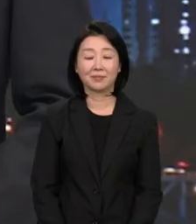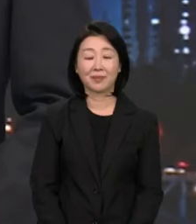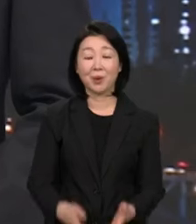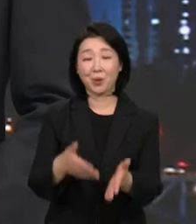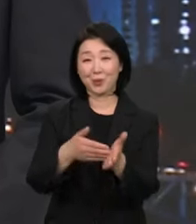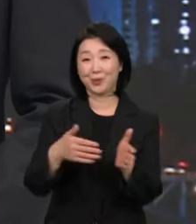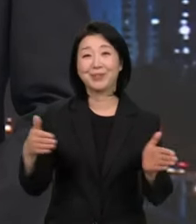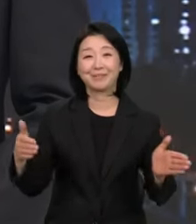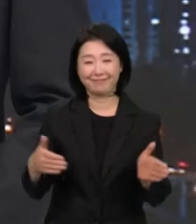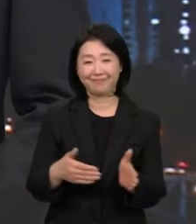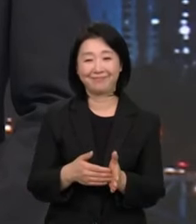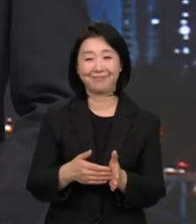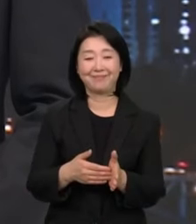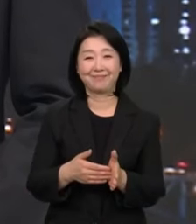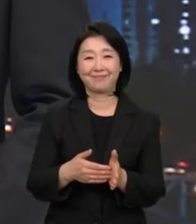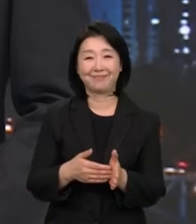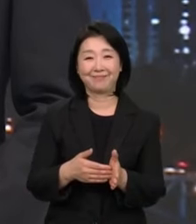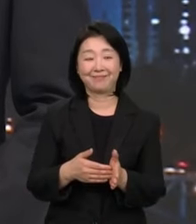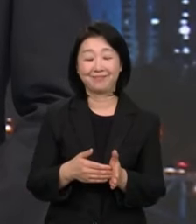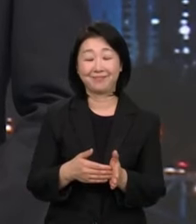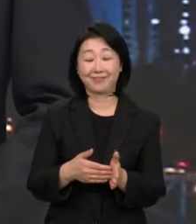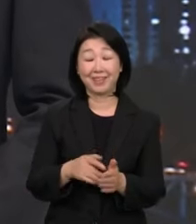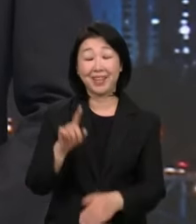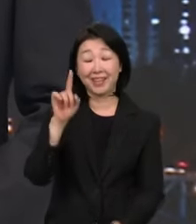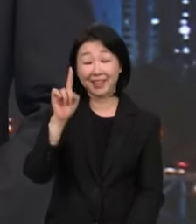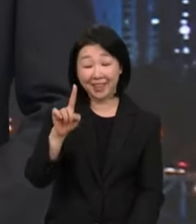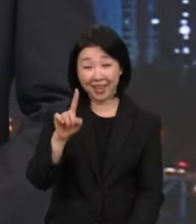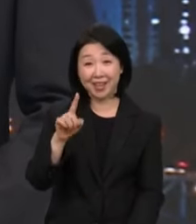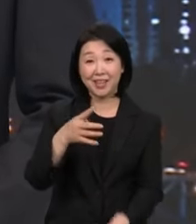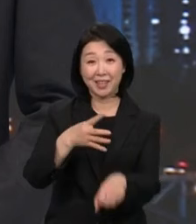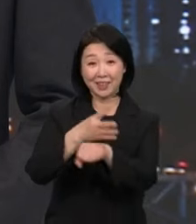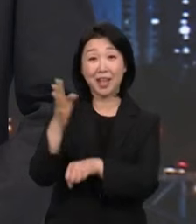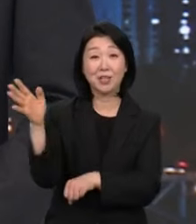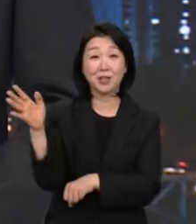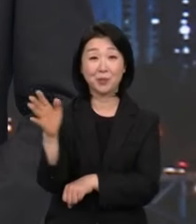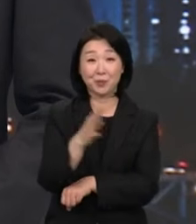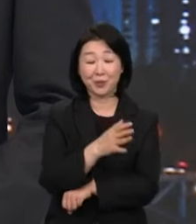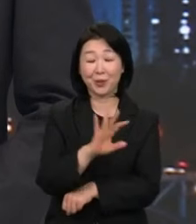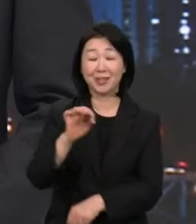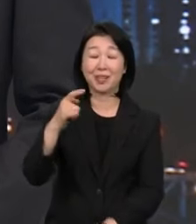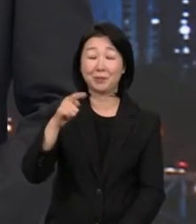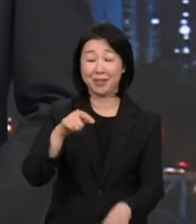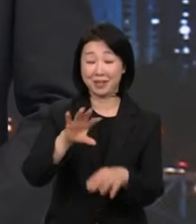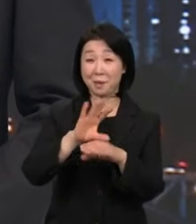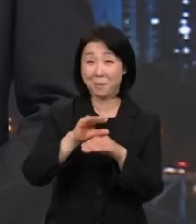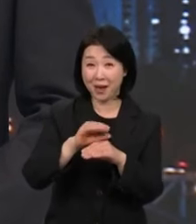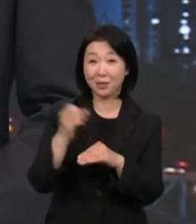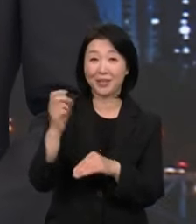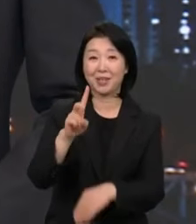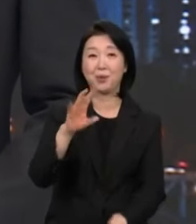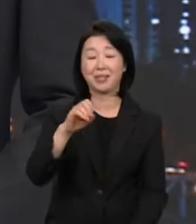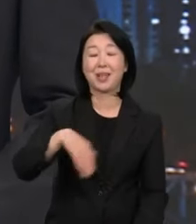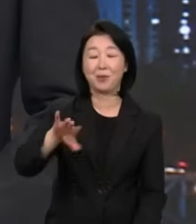뉴스룸 저희가 준비한 소식은 여기까지입니다. 저희는 내일 오후 4시부터 JTBC 개표 방송